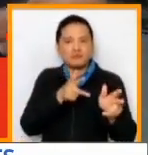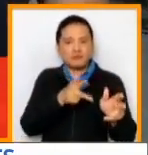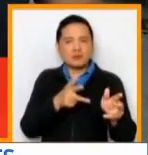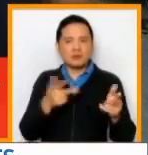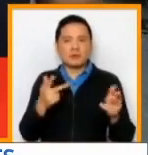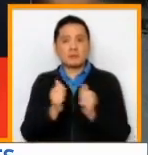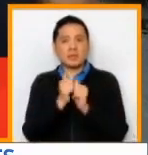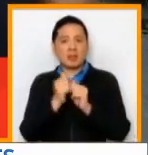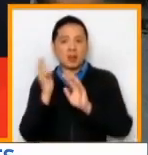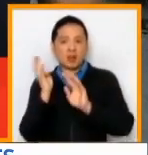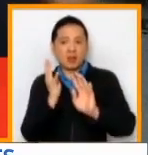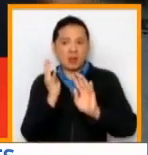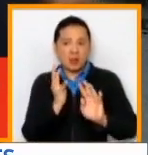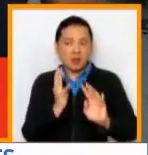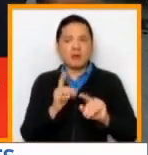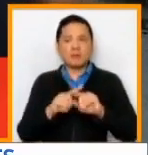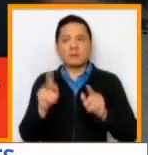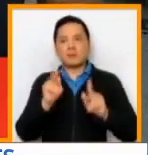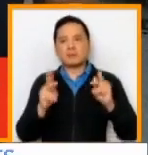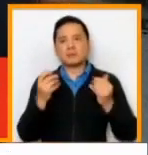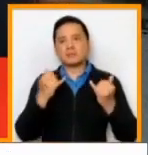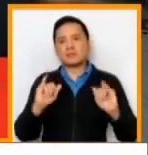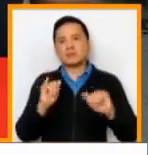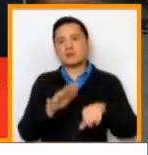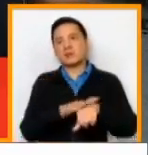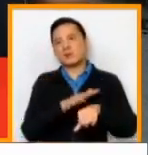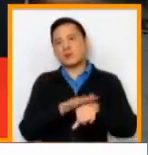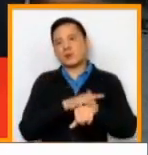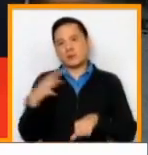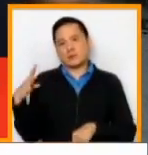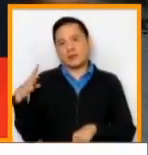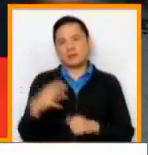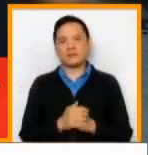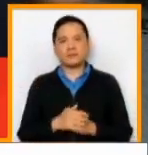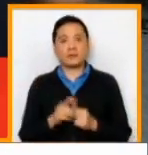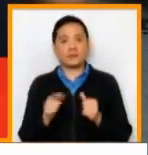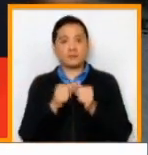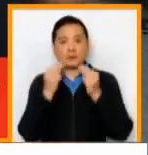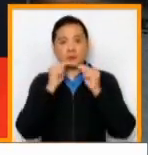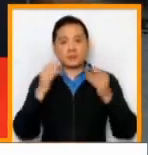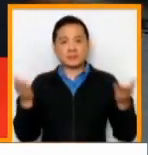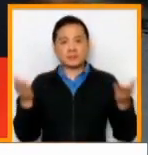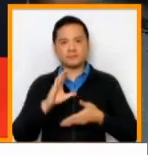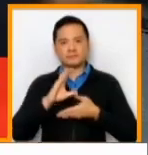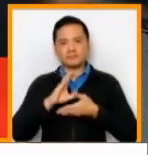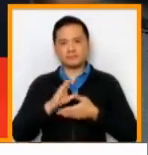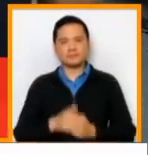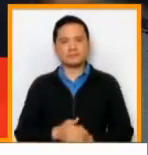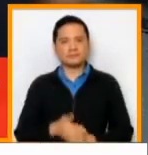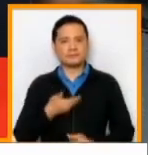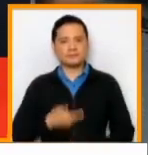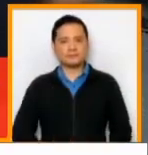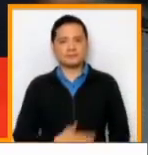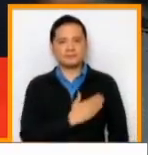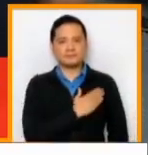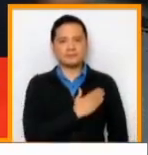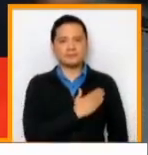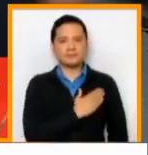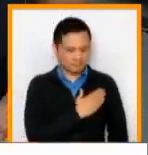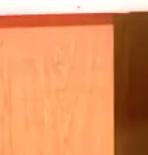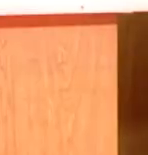waiting time ng mga pasahero. Yan ang unang balita dito sa Caloocan. Ako po si Darlene Kai, buong puso para sa